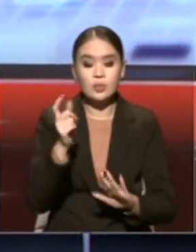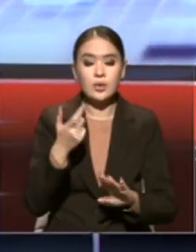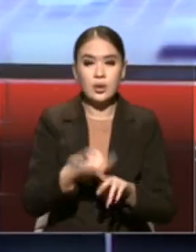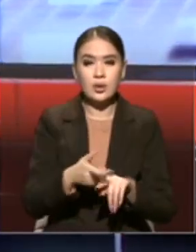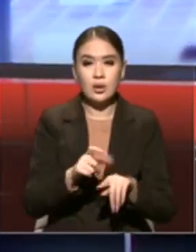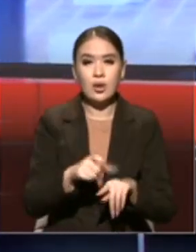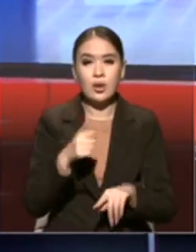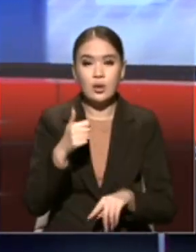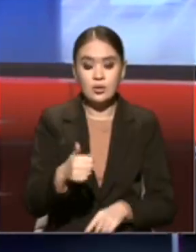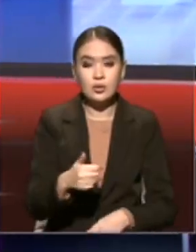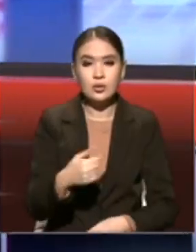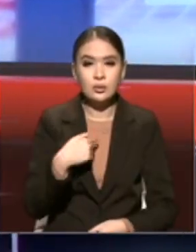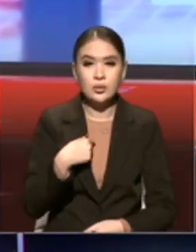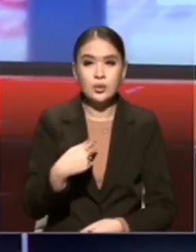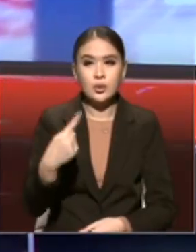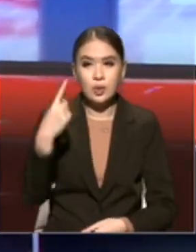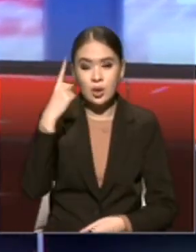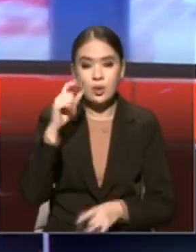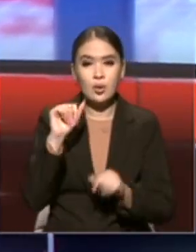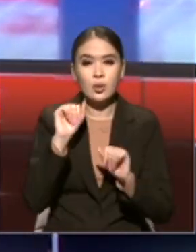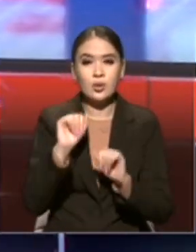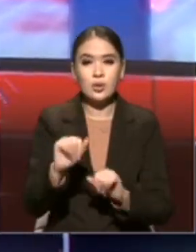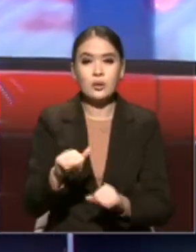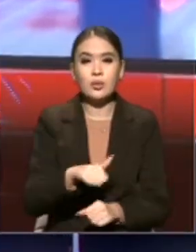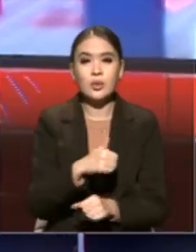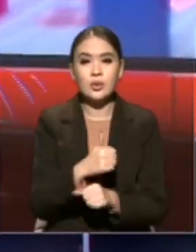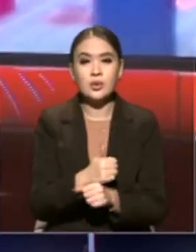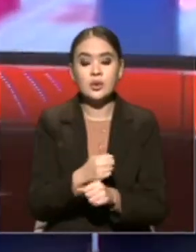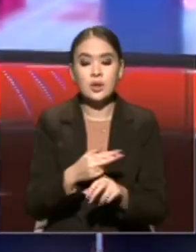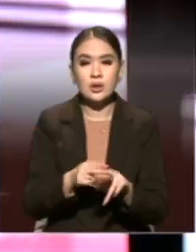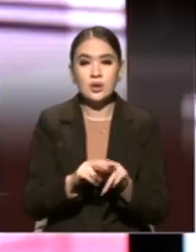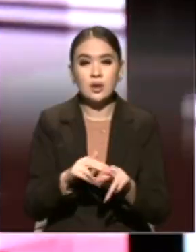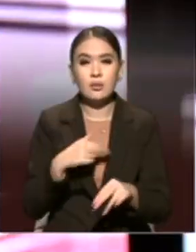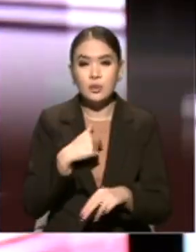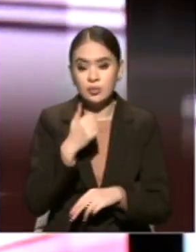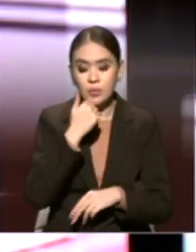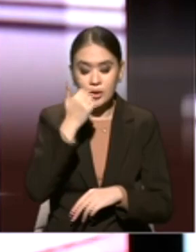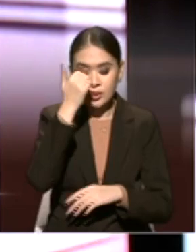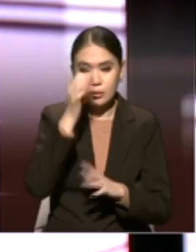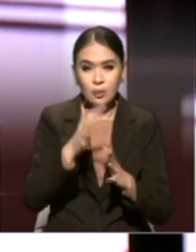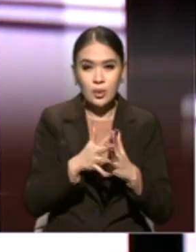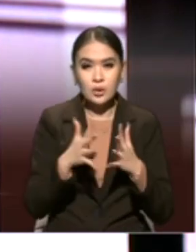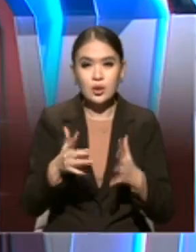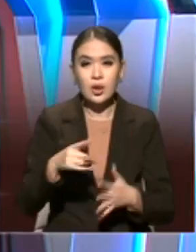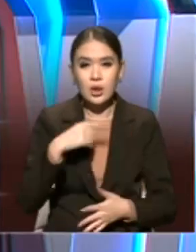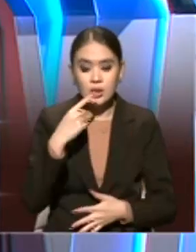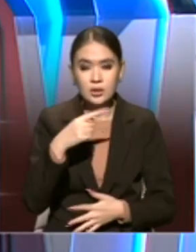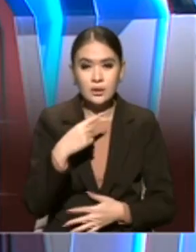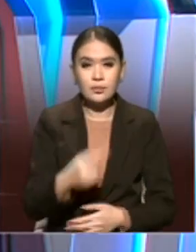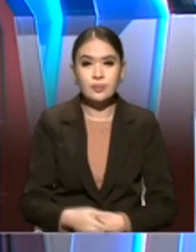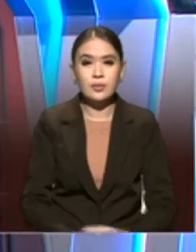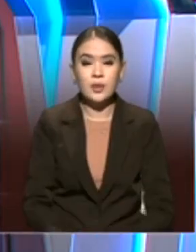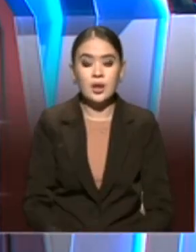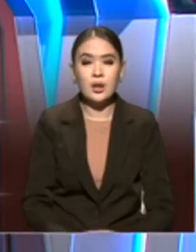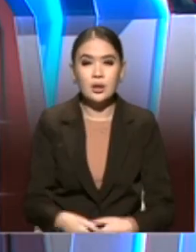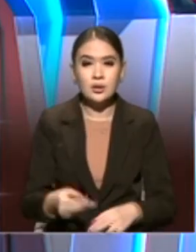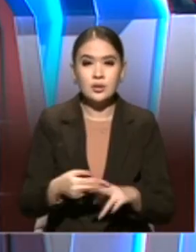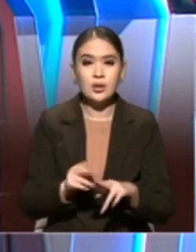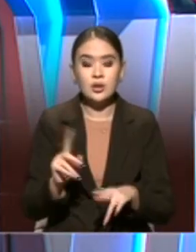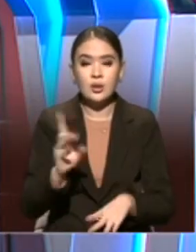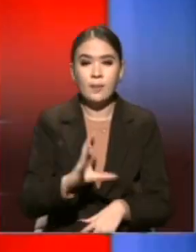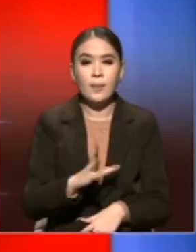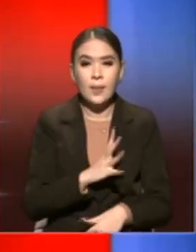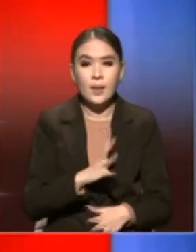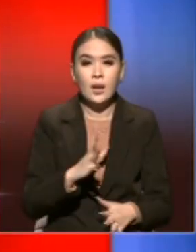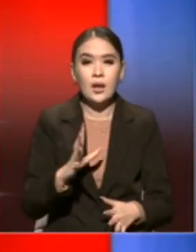мен өз басым қорғаныс басшыларына алғысымды айтам. Халықтың арасында мысалы оң беделін арттыруға